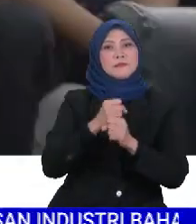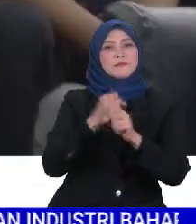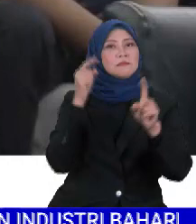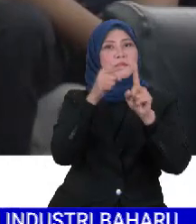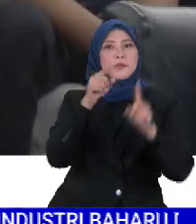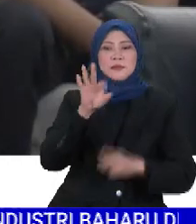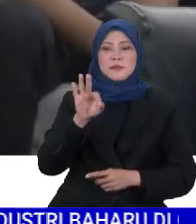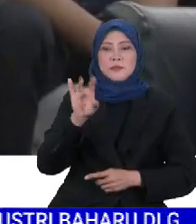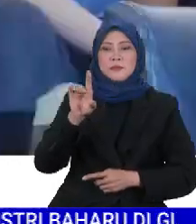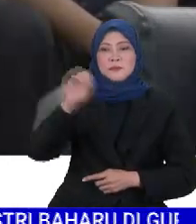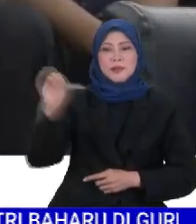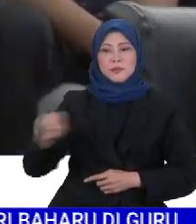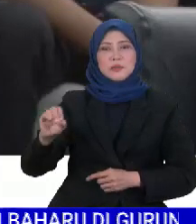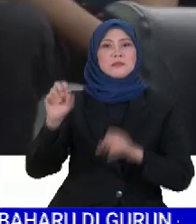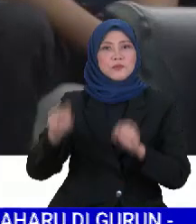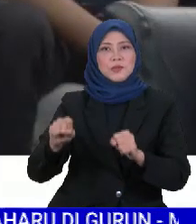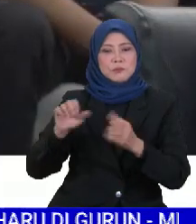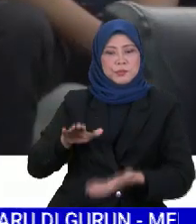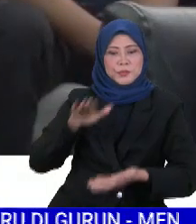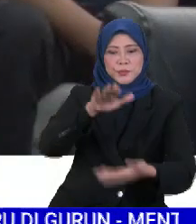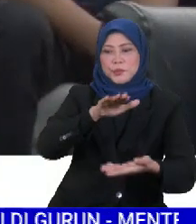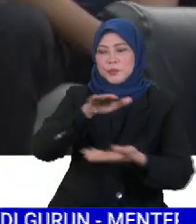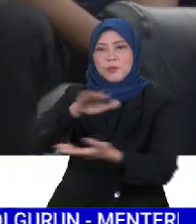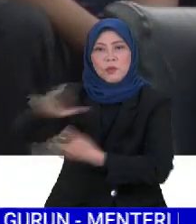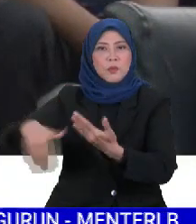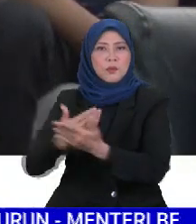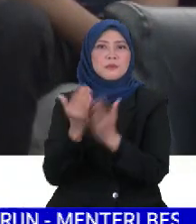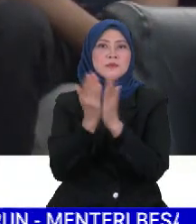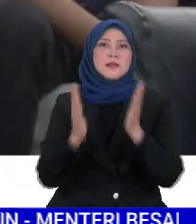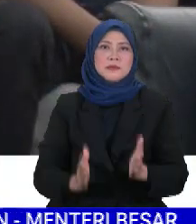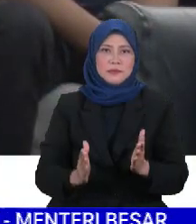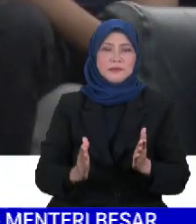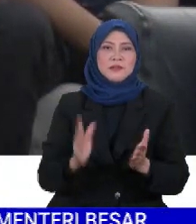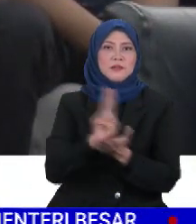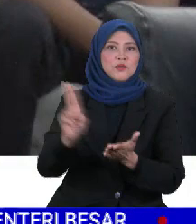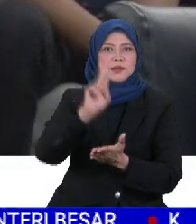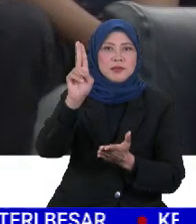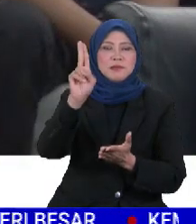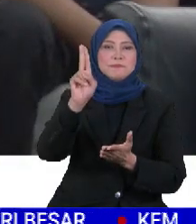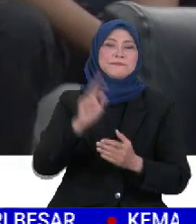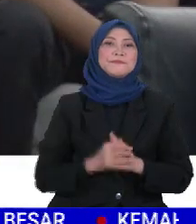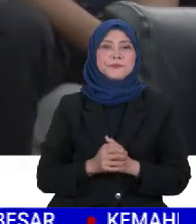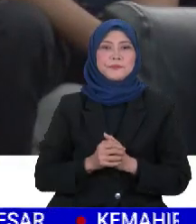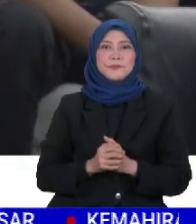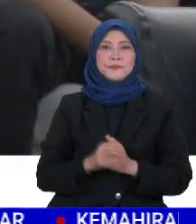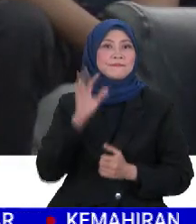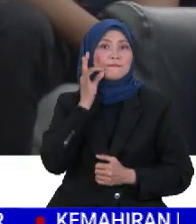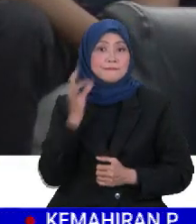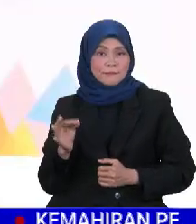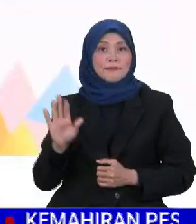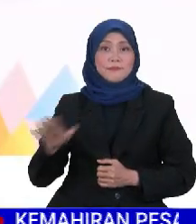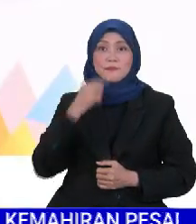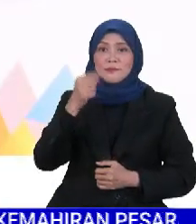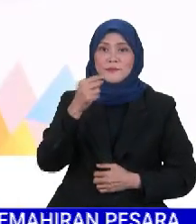80% peranti telah dapat disampaikan kepada semua para mahasiswa dan mahasiswi. Tan Sri Anwar Musa